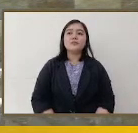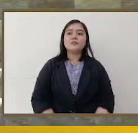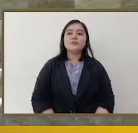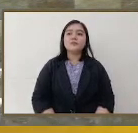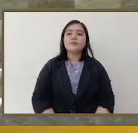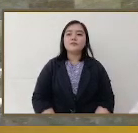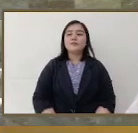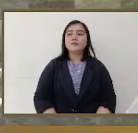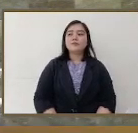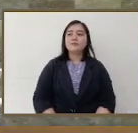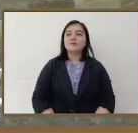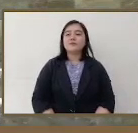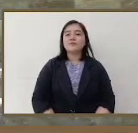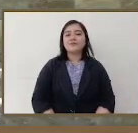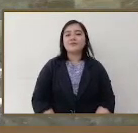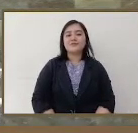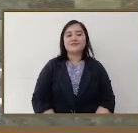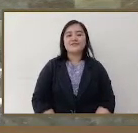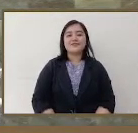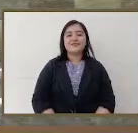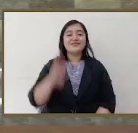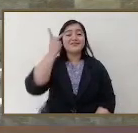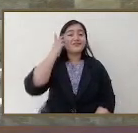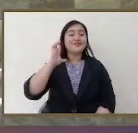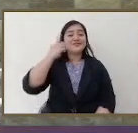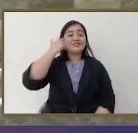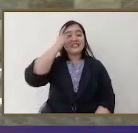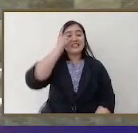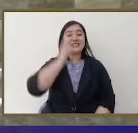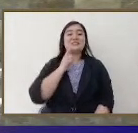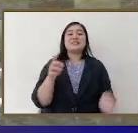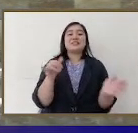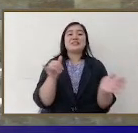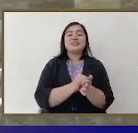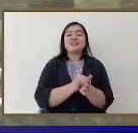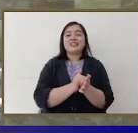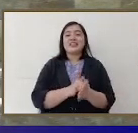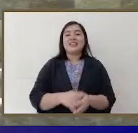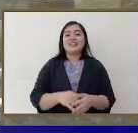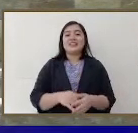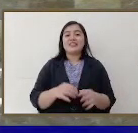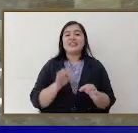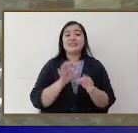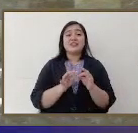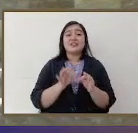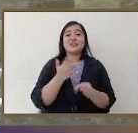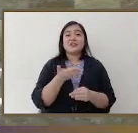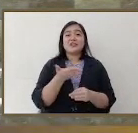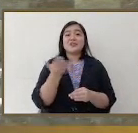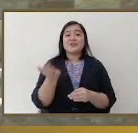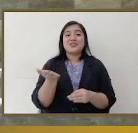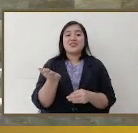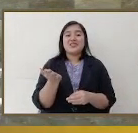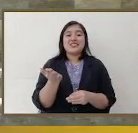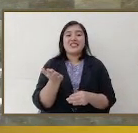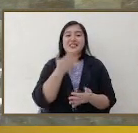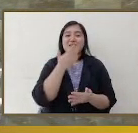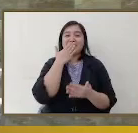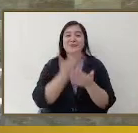pagka mga gandang lalaki, hindi tinatago eh. You know? Ang ibig kong sabihin, yung bunso mong anak, hindi ikaw.